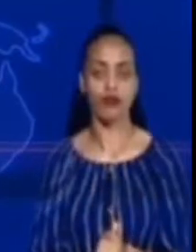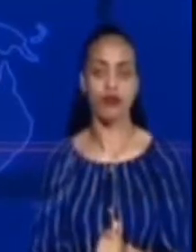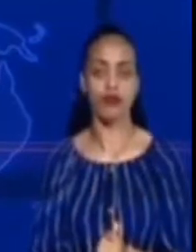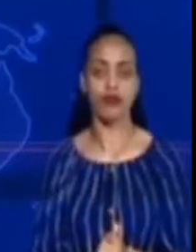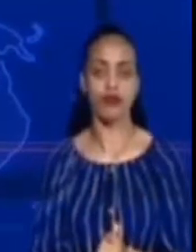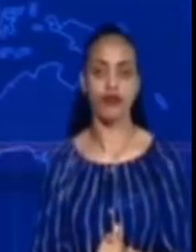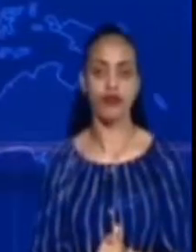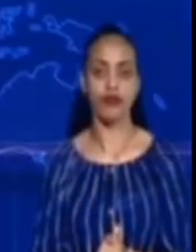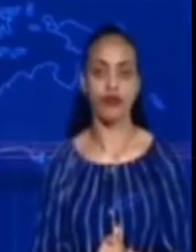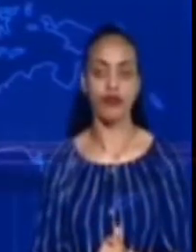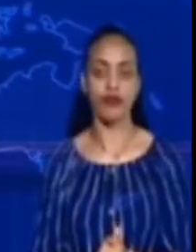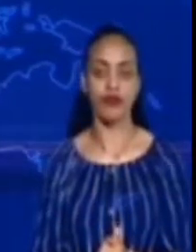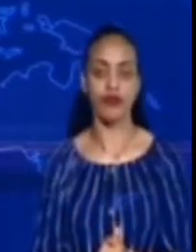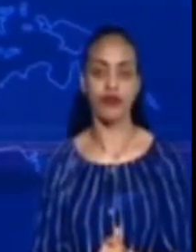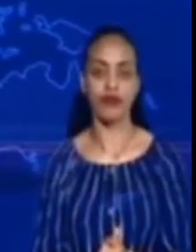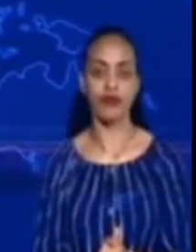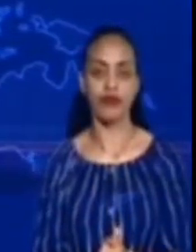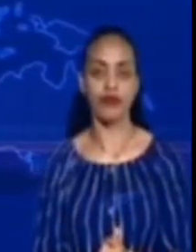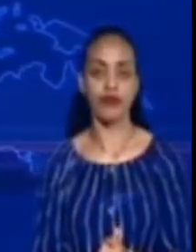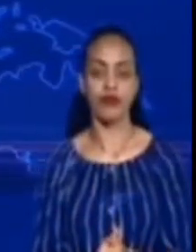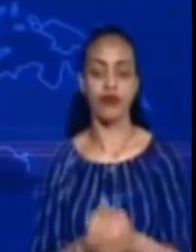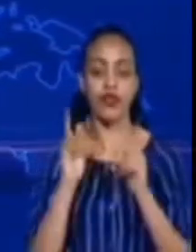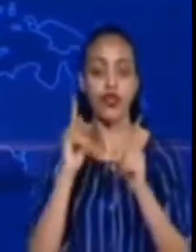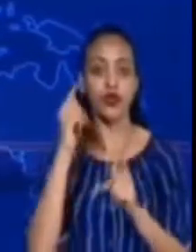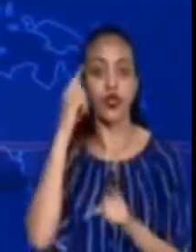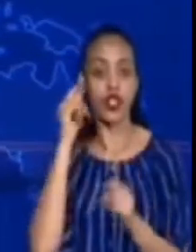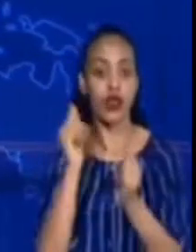የሚያነክሱበት የቢዝነስ ኔትወርክ